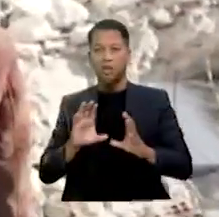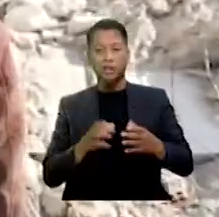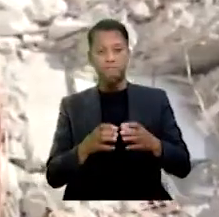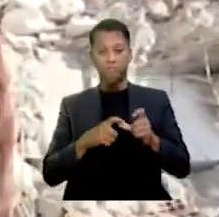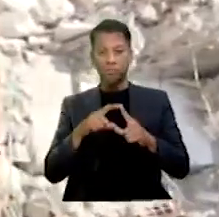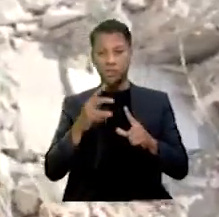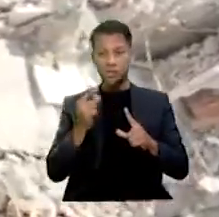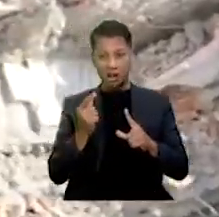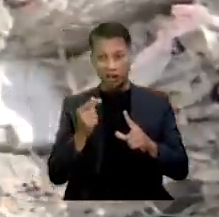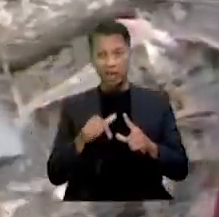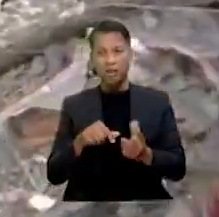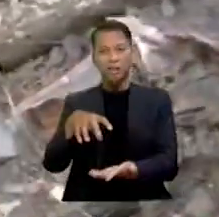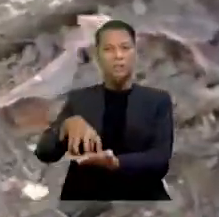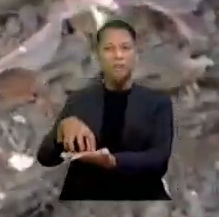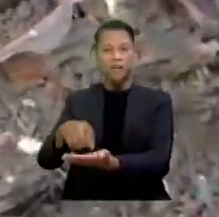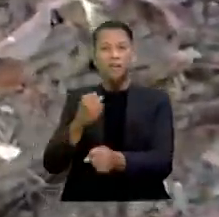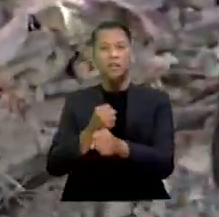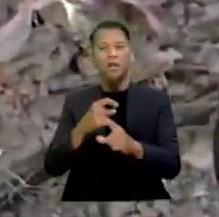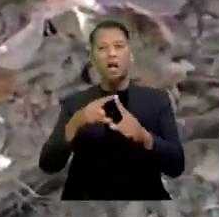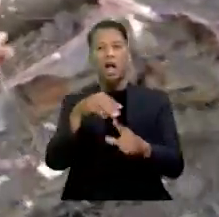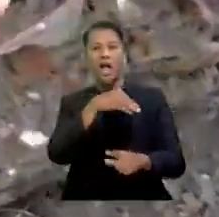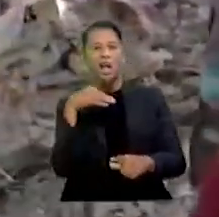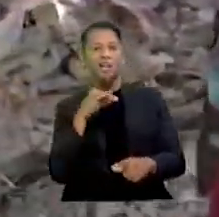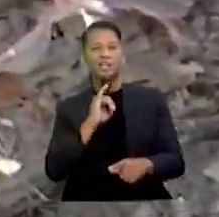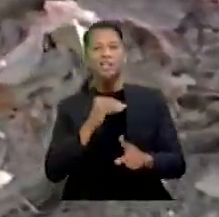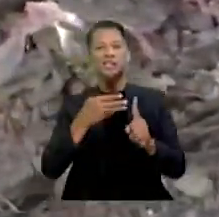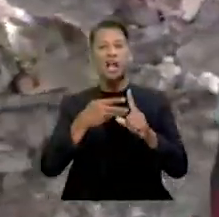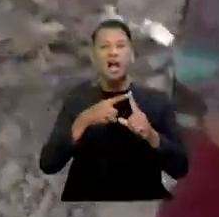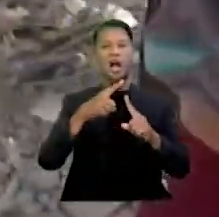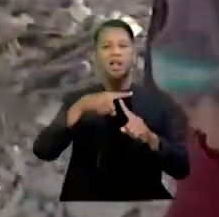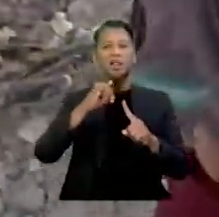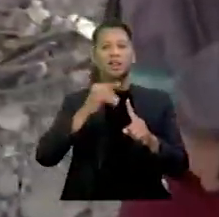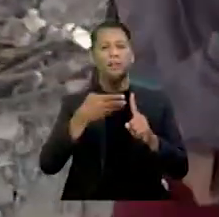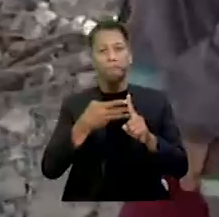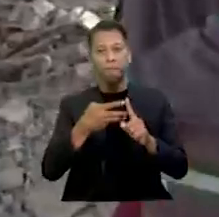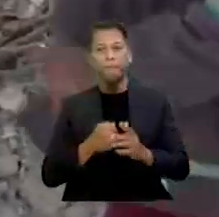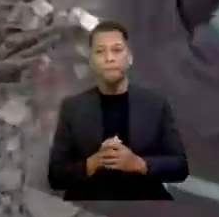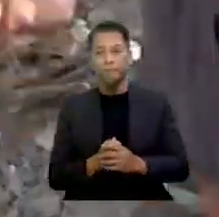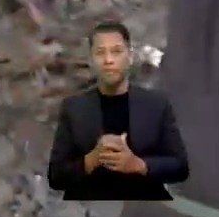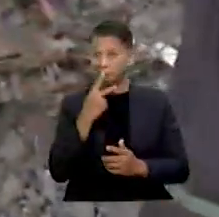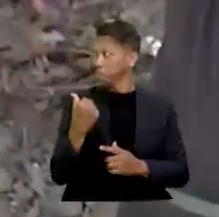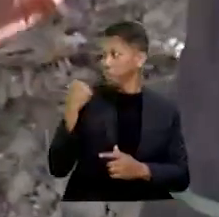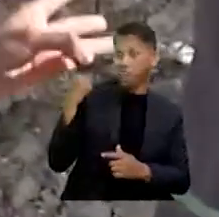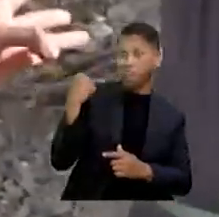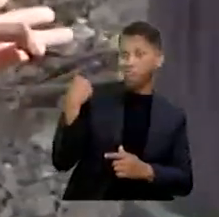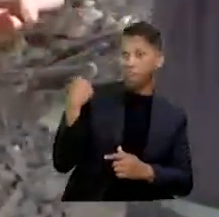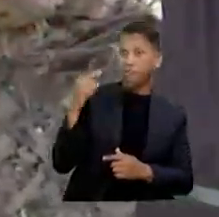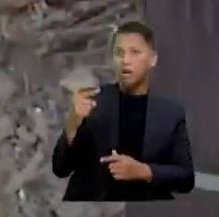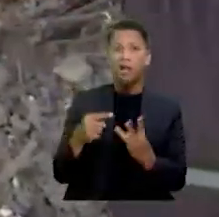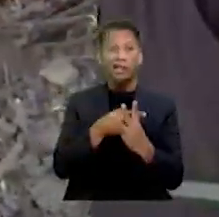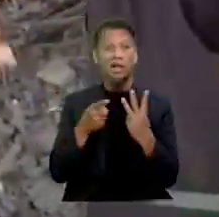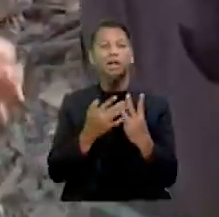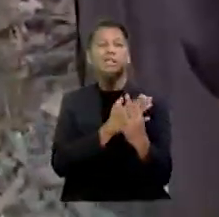gajian tab dan juga kahraman waras tepat di belakang saya informasi yang didapat dari tim penyelamat bahwa ada 3 jenazah yang